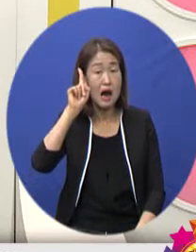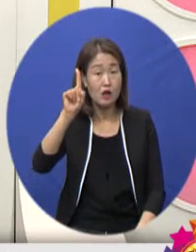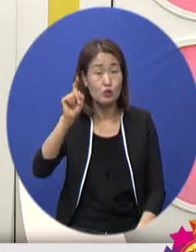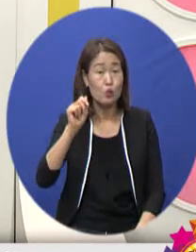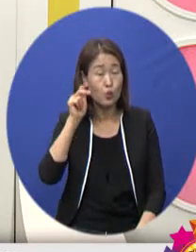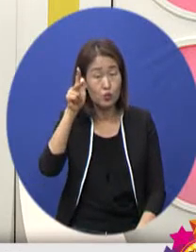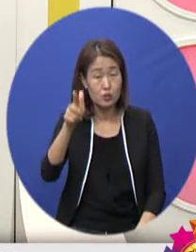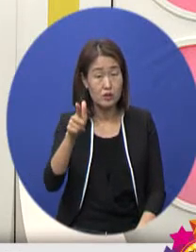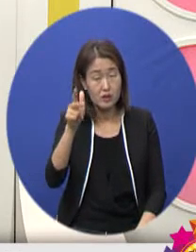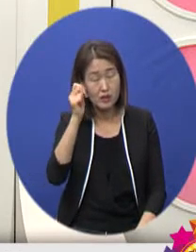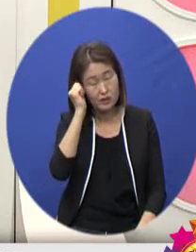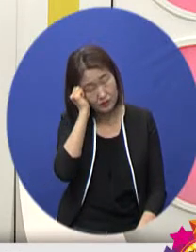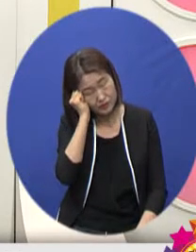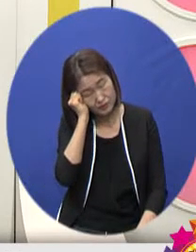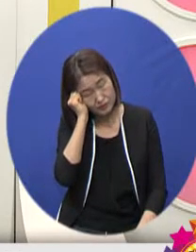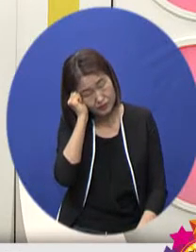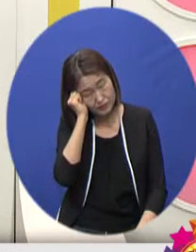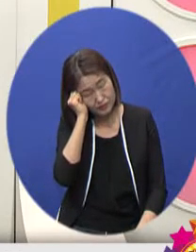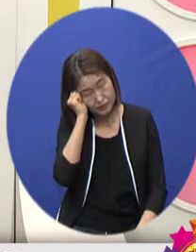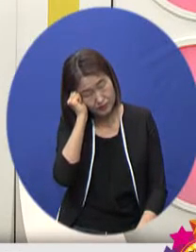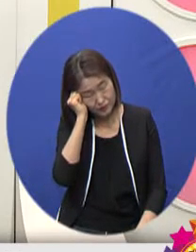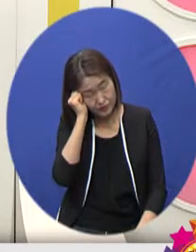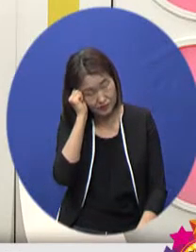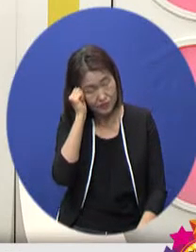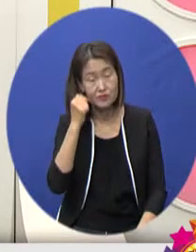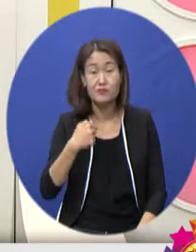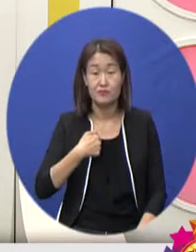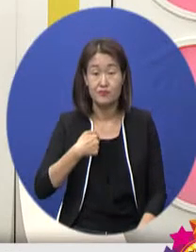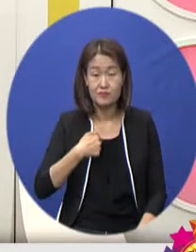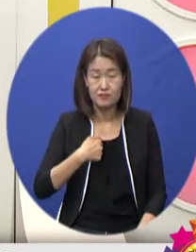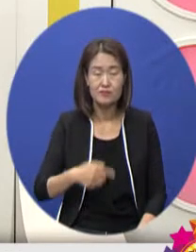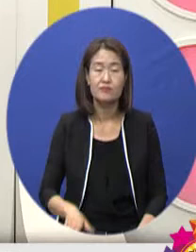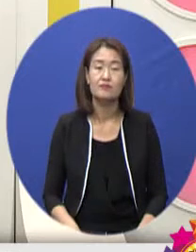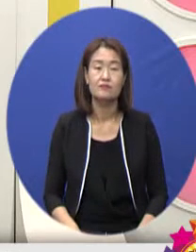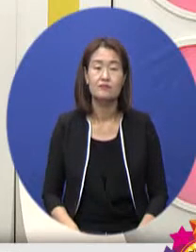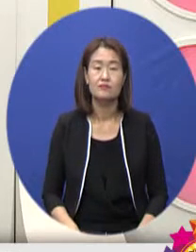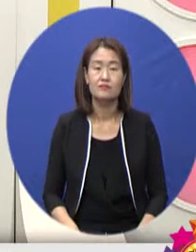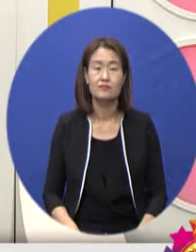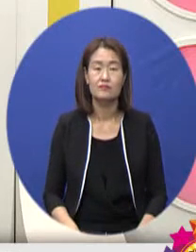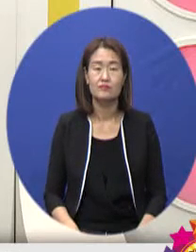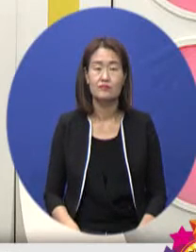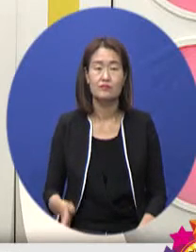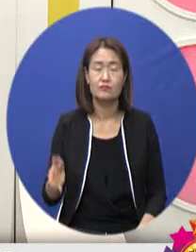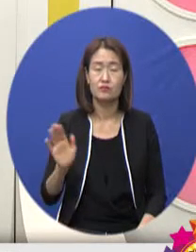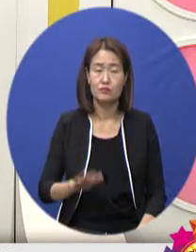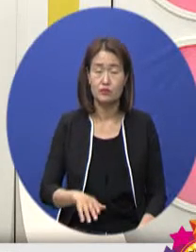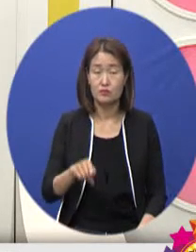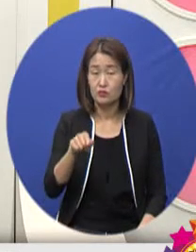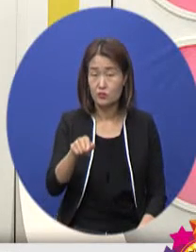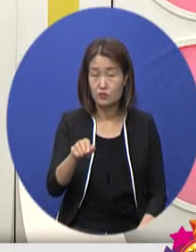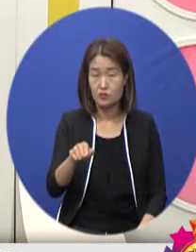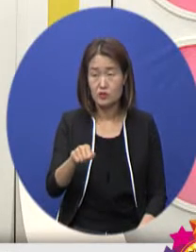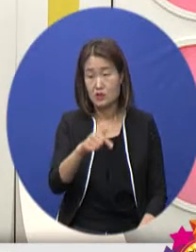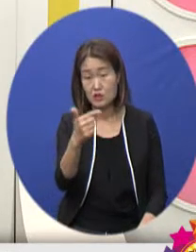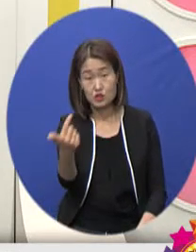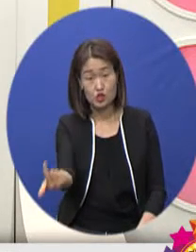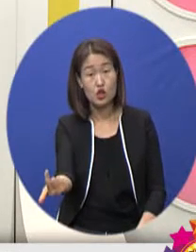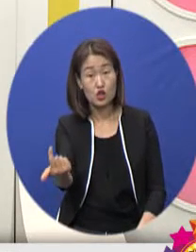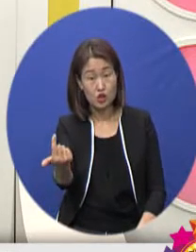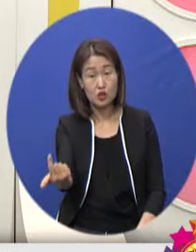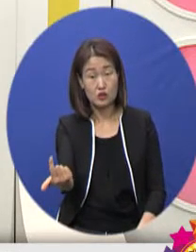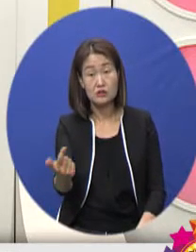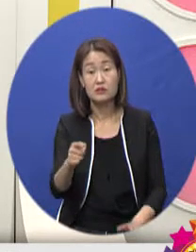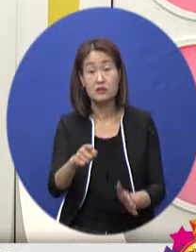자기들 하룻밤 지내게 됐거든요. 네. 그런데 이제 거기서 이제 그날 저녁에 이제 그